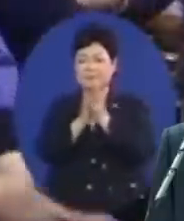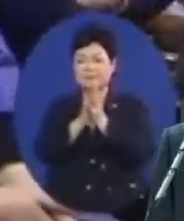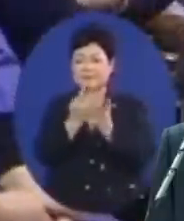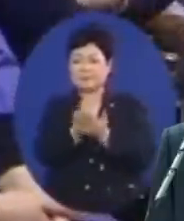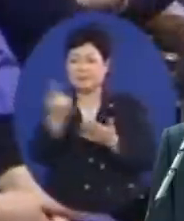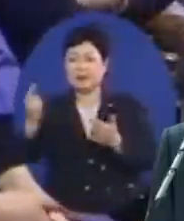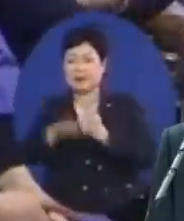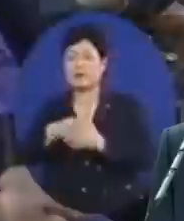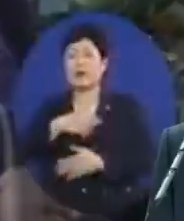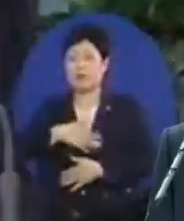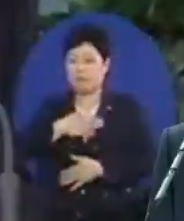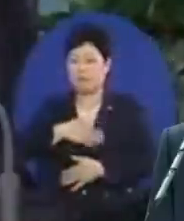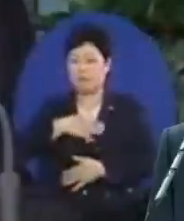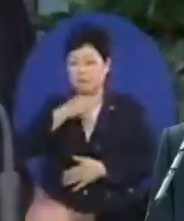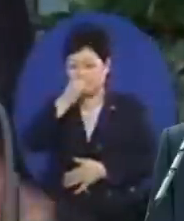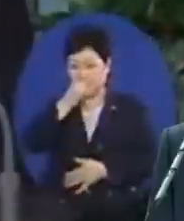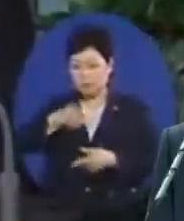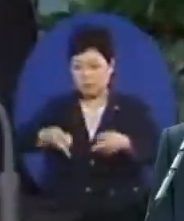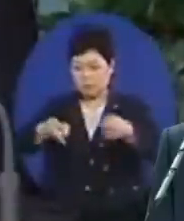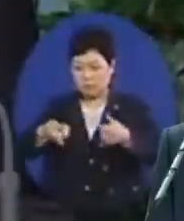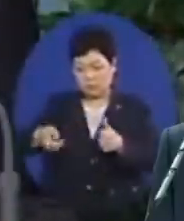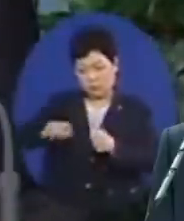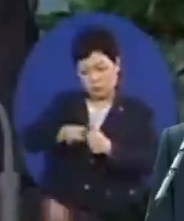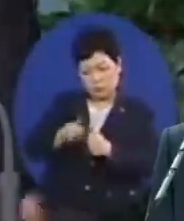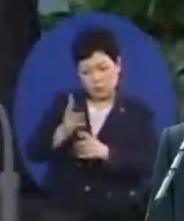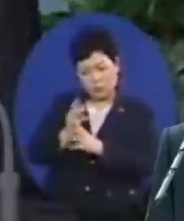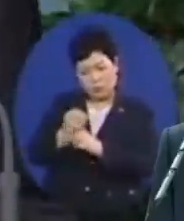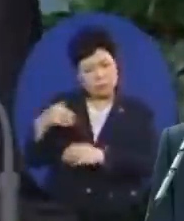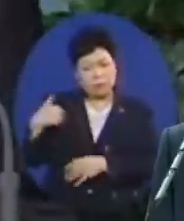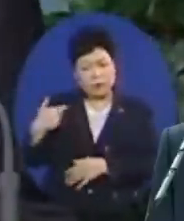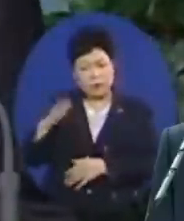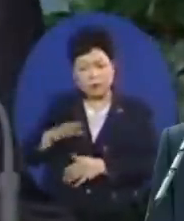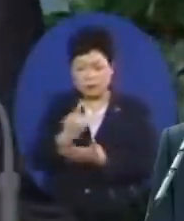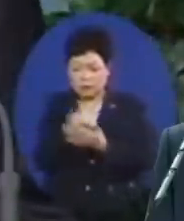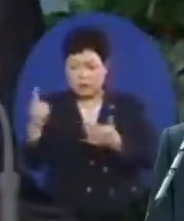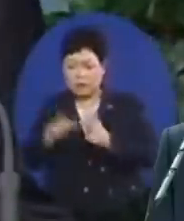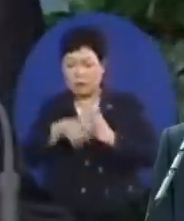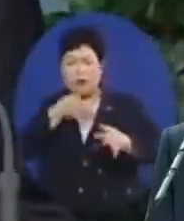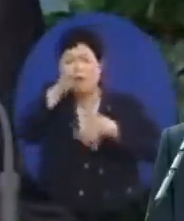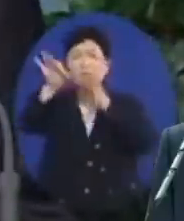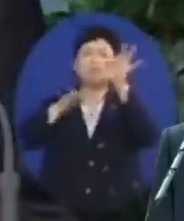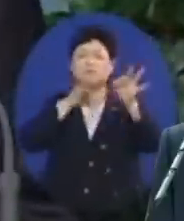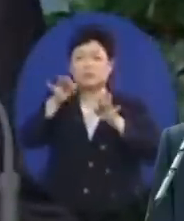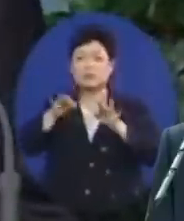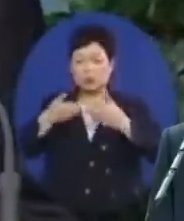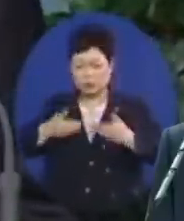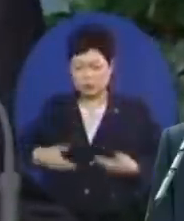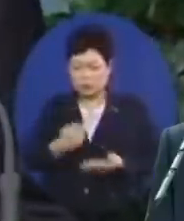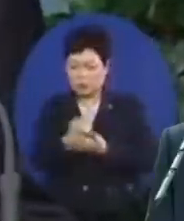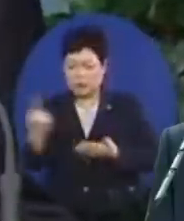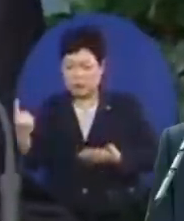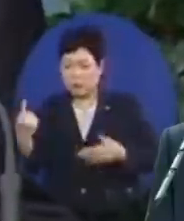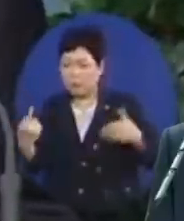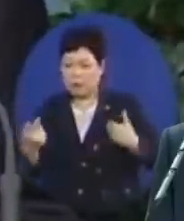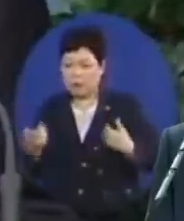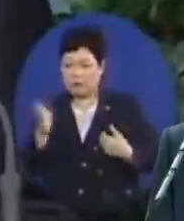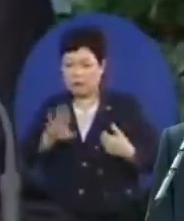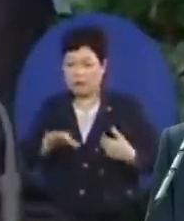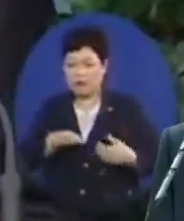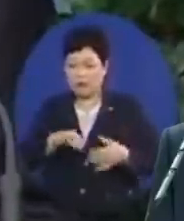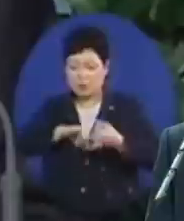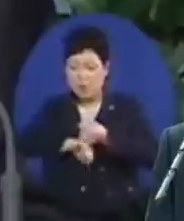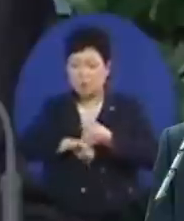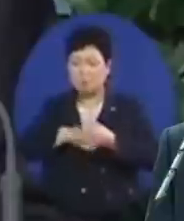나갈 때는 안다고요. 들어올 때는 언제 들어왔는지 모르는데 나갈 때는 고함을 치고 나가니까 안다고. 조용히 나가면 모르겠는데